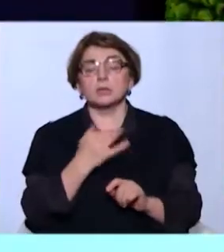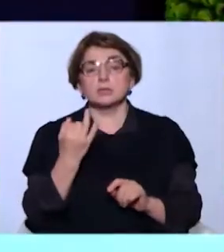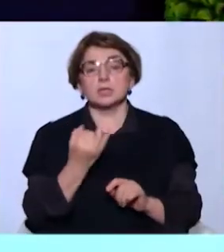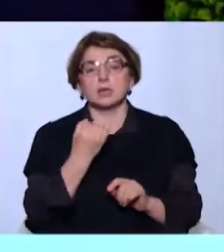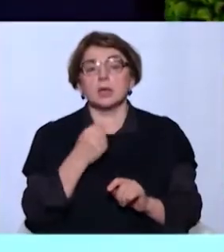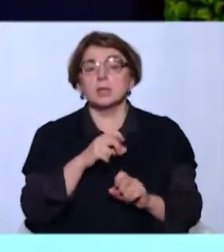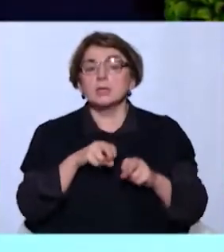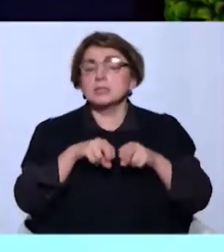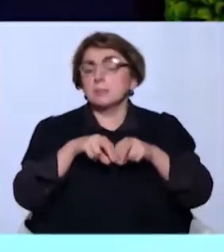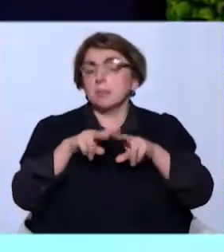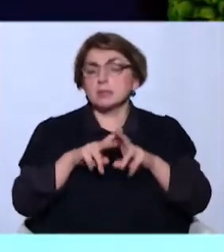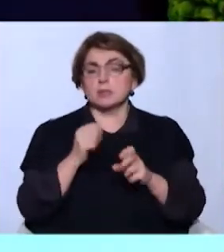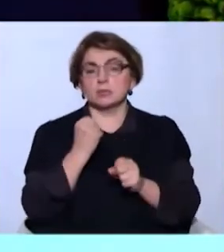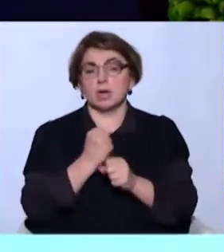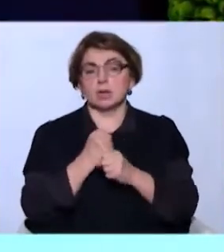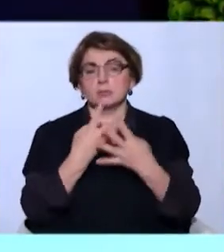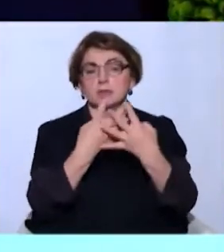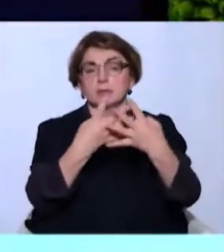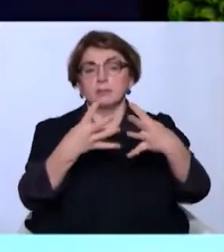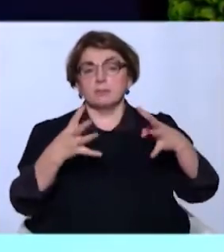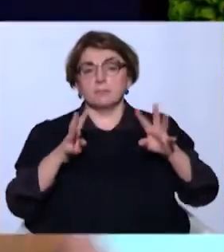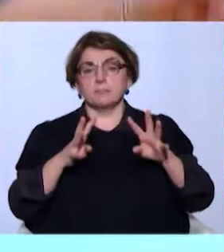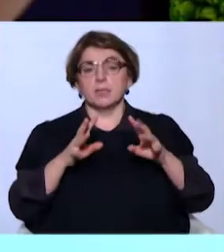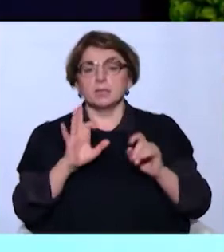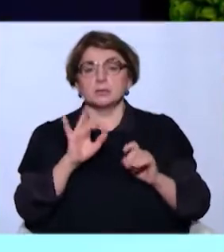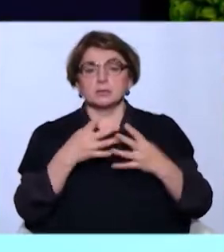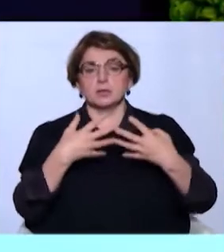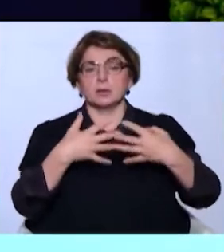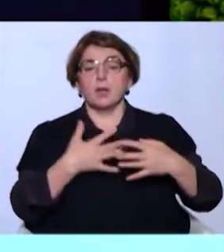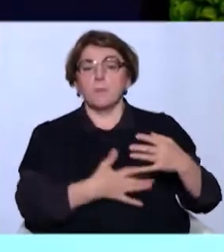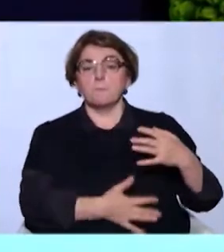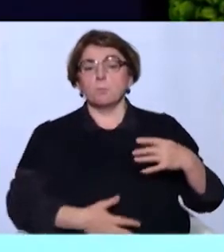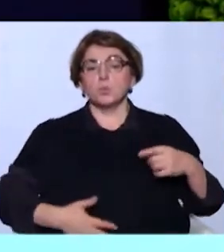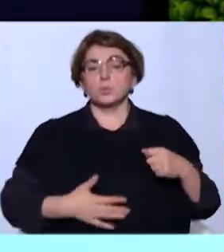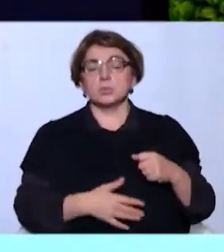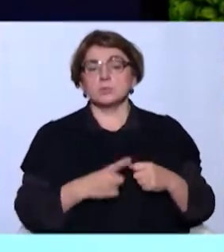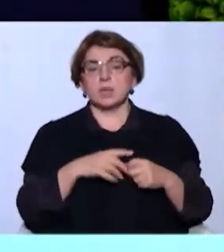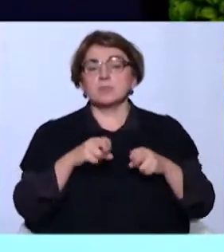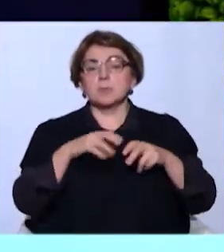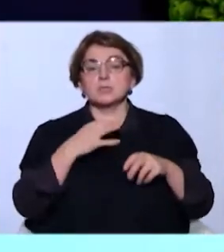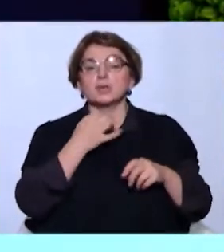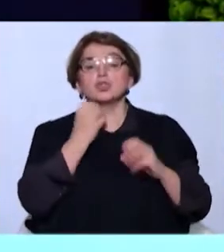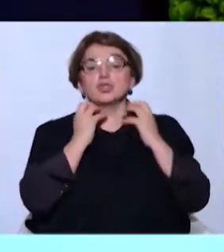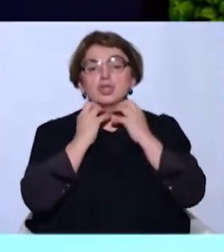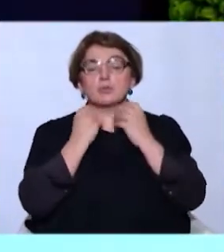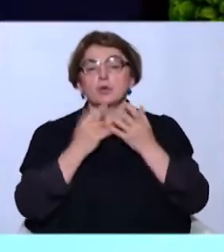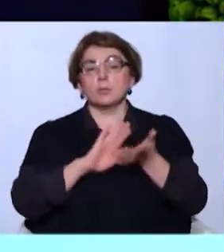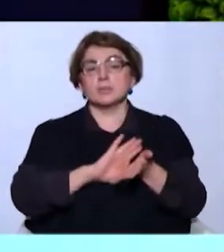საინტერესო მახეს, რომელსაც აბლაბუდას ქსელი ეწოდება. ობობას მუცლის მხარეზე აქვს ჯირკვალი, რომელიც